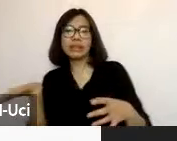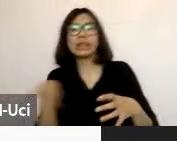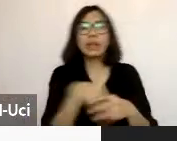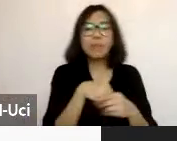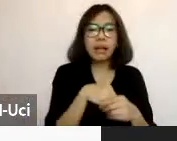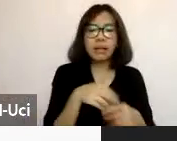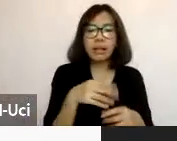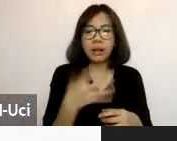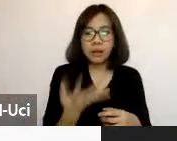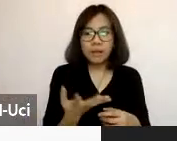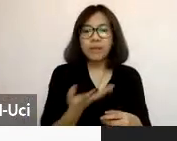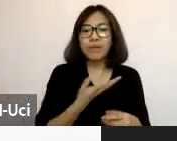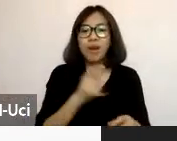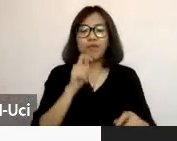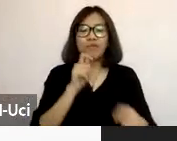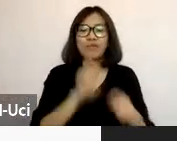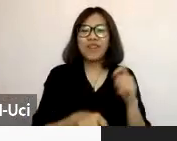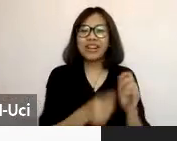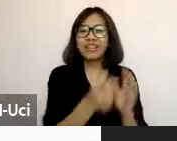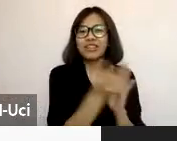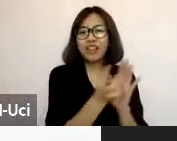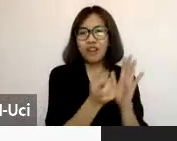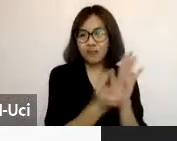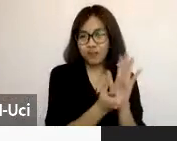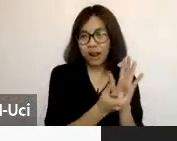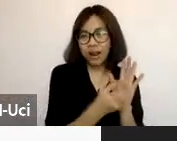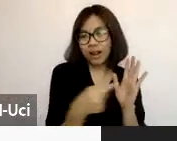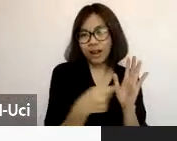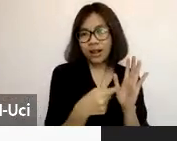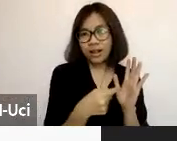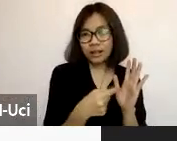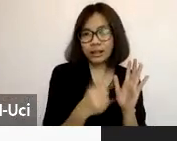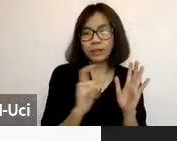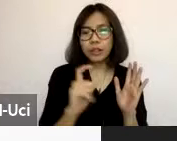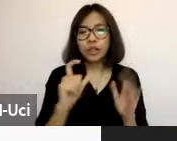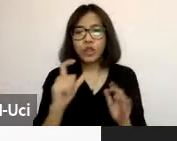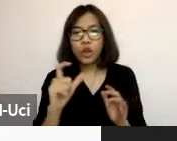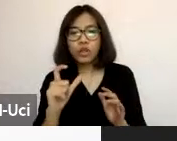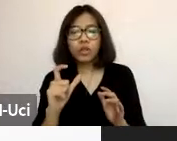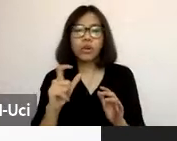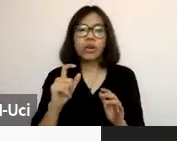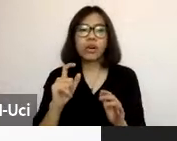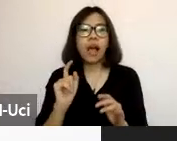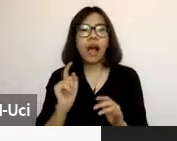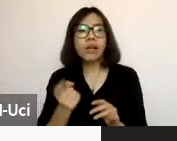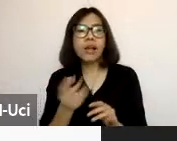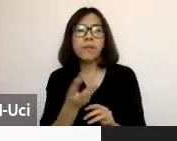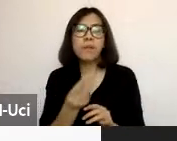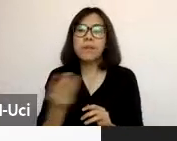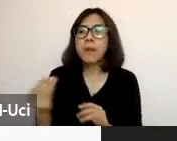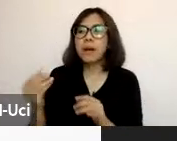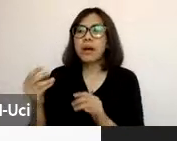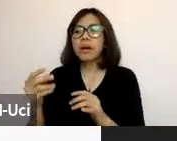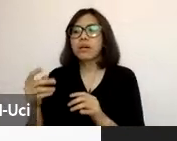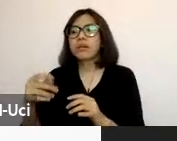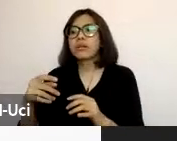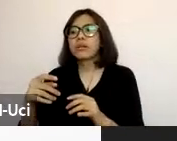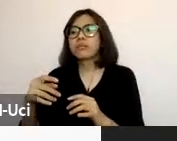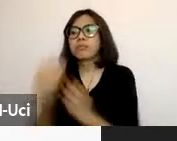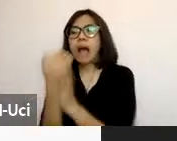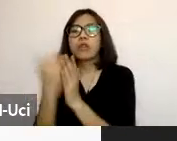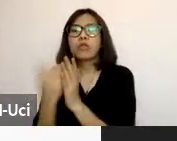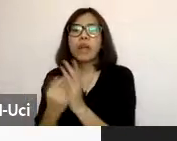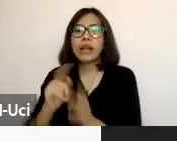perundang-undangan yaitu mengatur tentang misalnya klausula-klausula bagus seperti apa sih yang dilarang